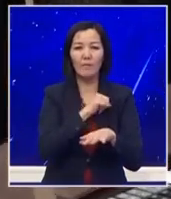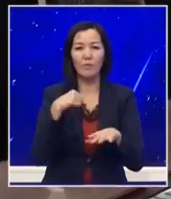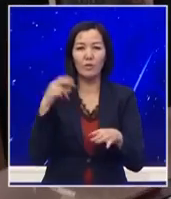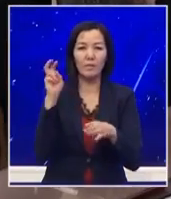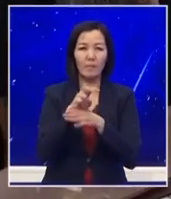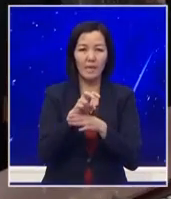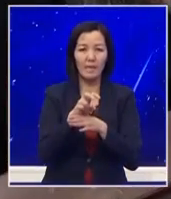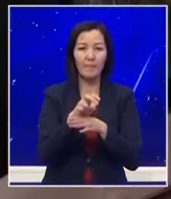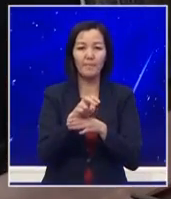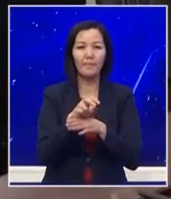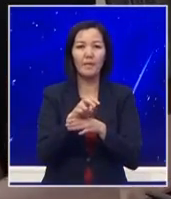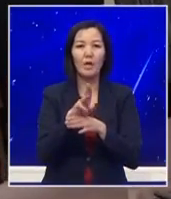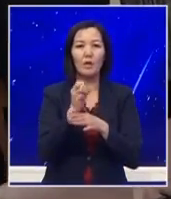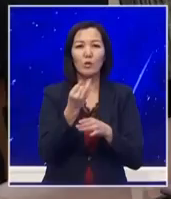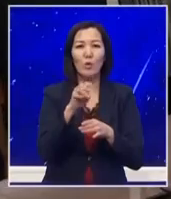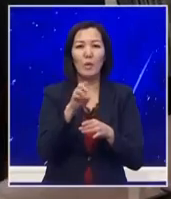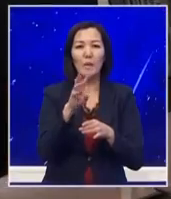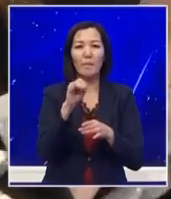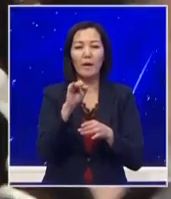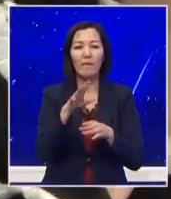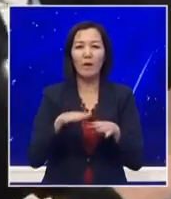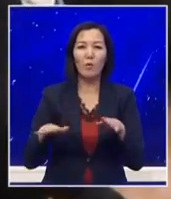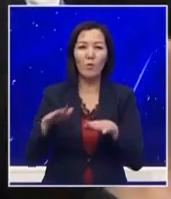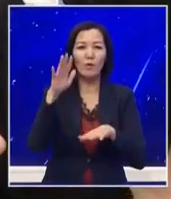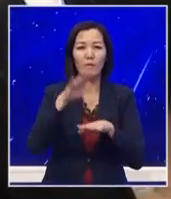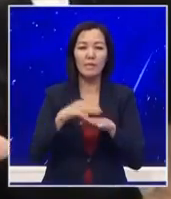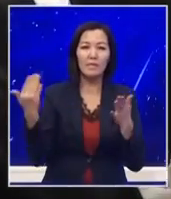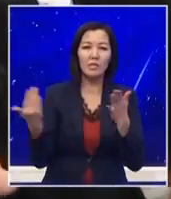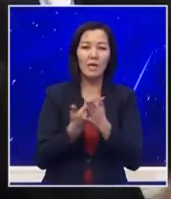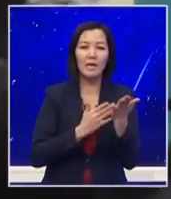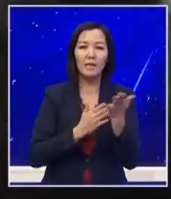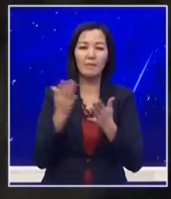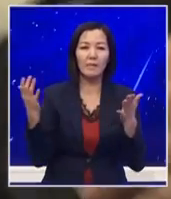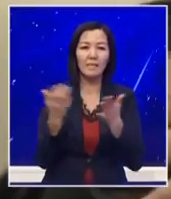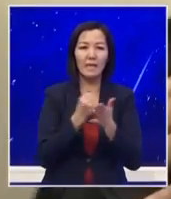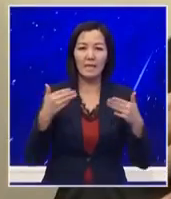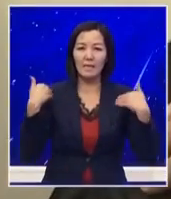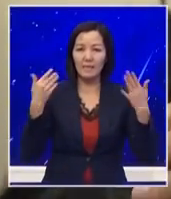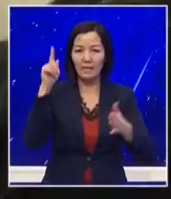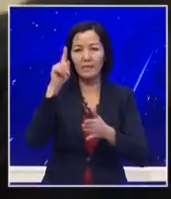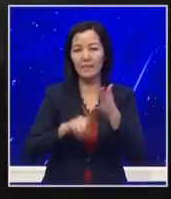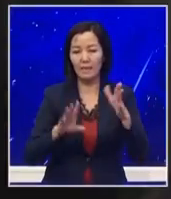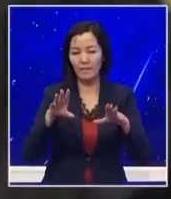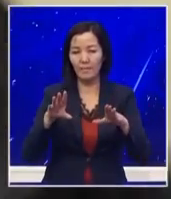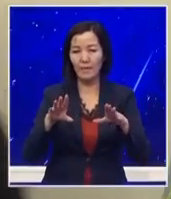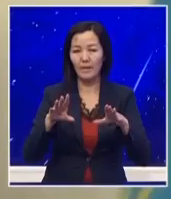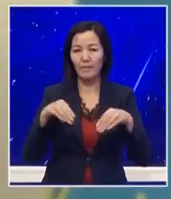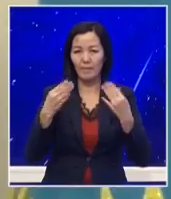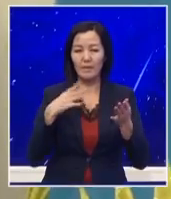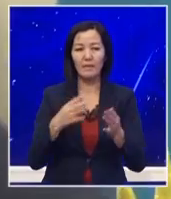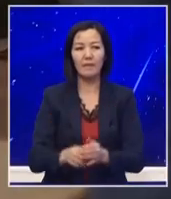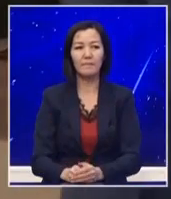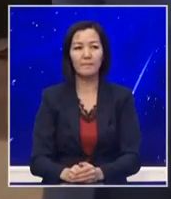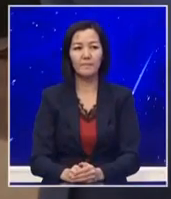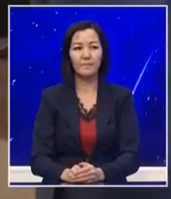облыс әкімі Амандық Баталов арнайы келді. Гүлнар Тойлыбаеваға өңір басшысы жаңа қызметіне сәттілік тіледі, сенім білдірді.